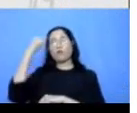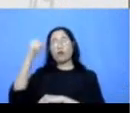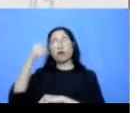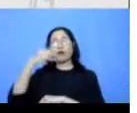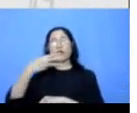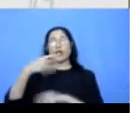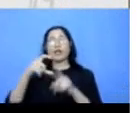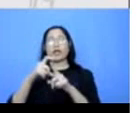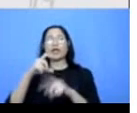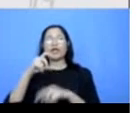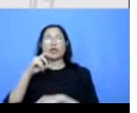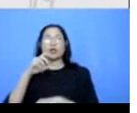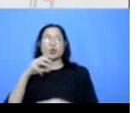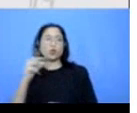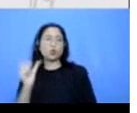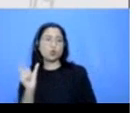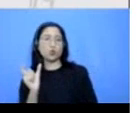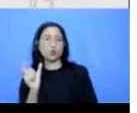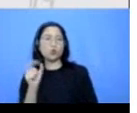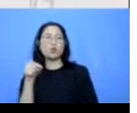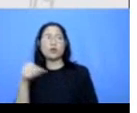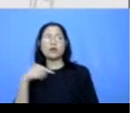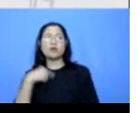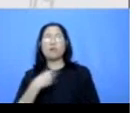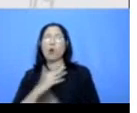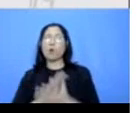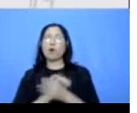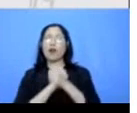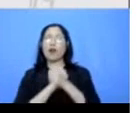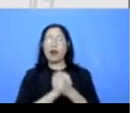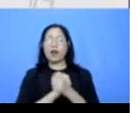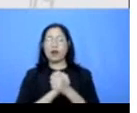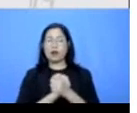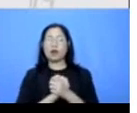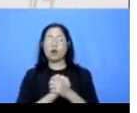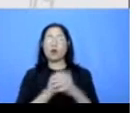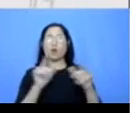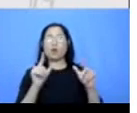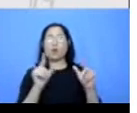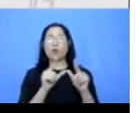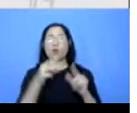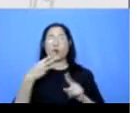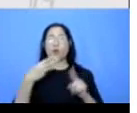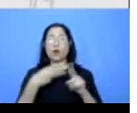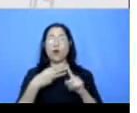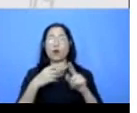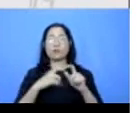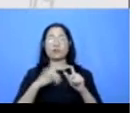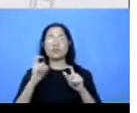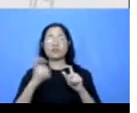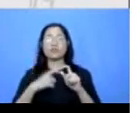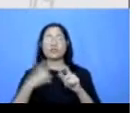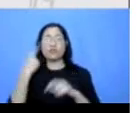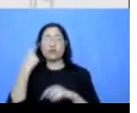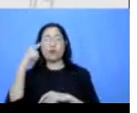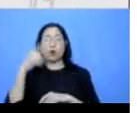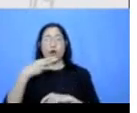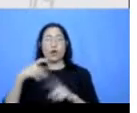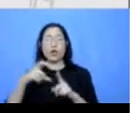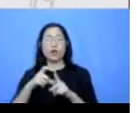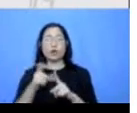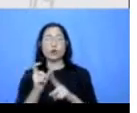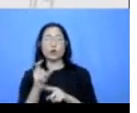Sedikit perkenalan tentang Web Sisters for Edu. Web Sisters for Edu itu adalah konsultan adopsi teknologi.